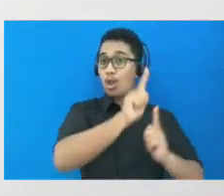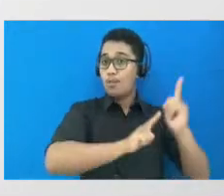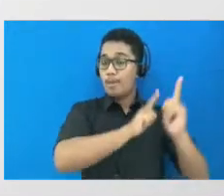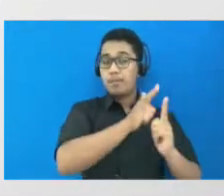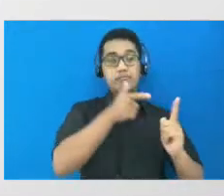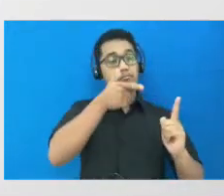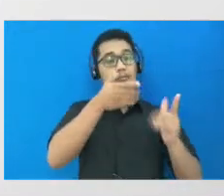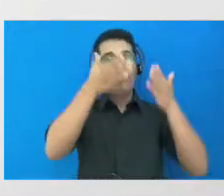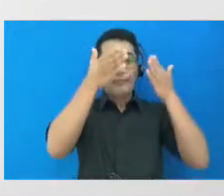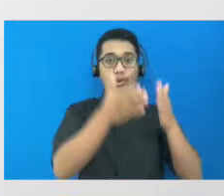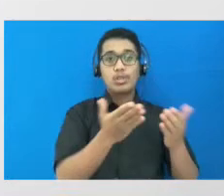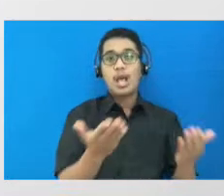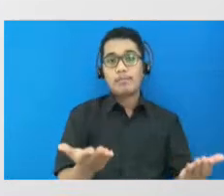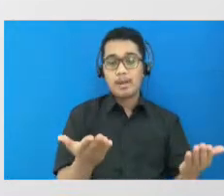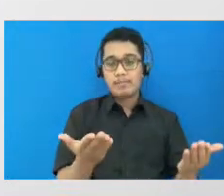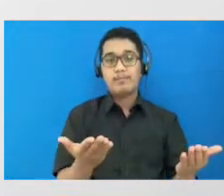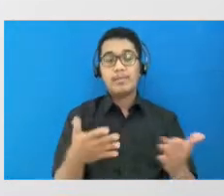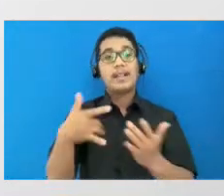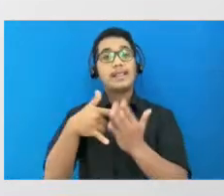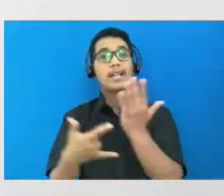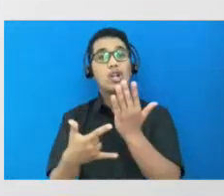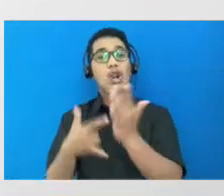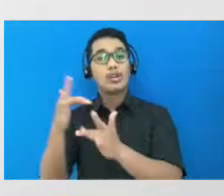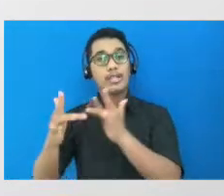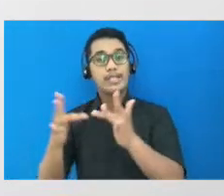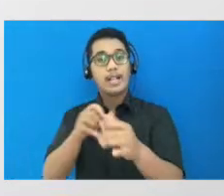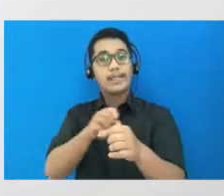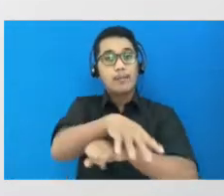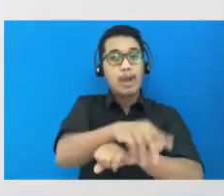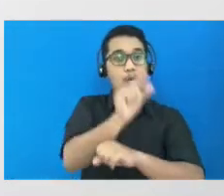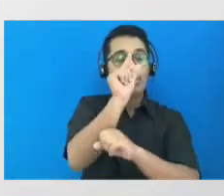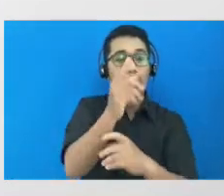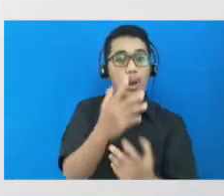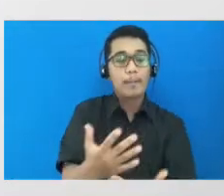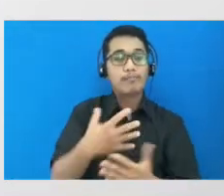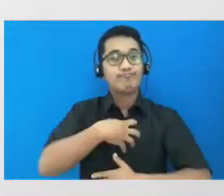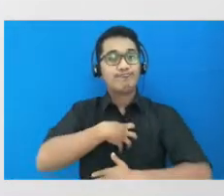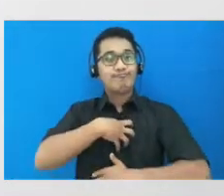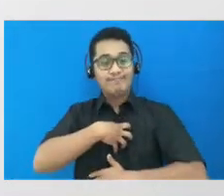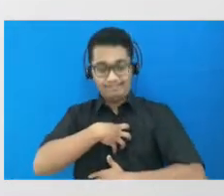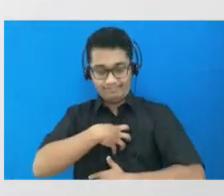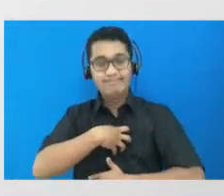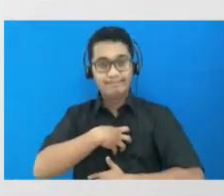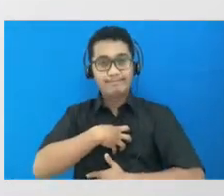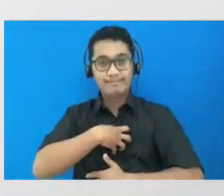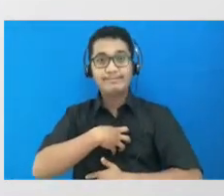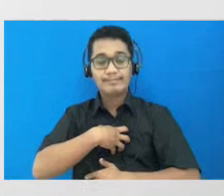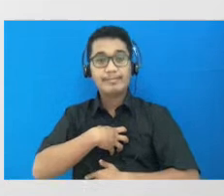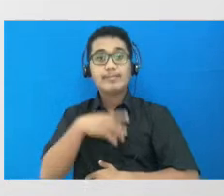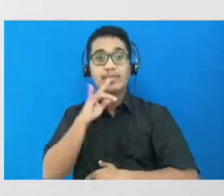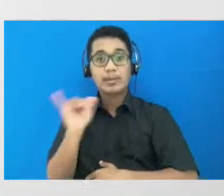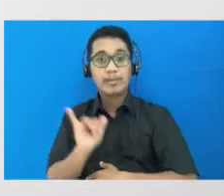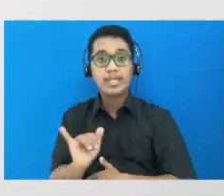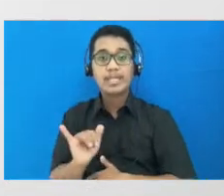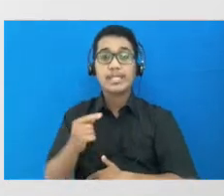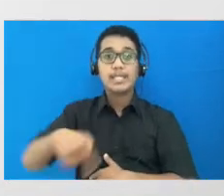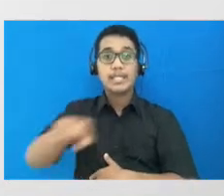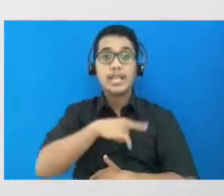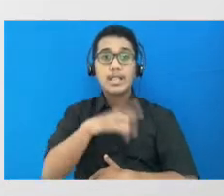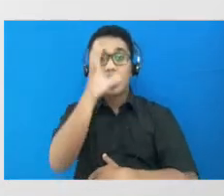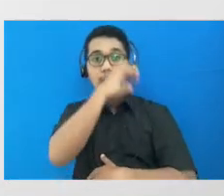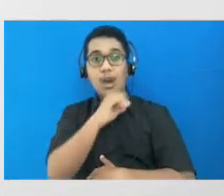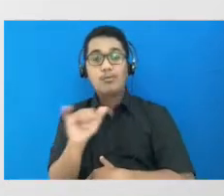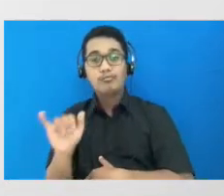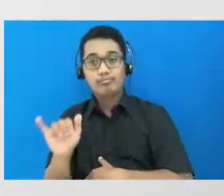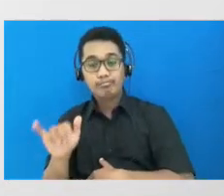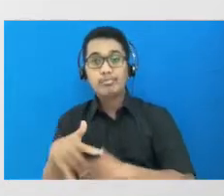akan berfokus pada dampak teknologi digital terhadap hak asasi manusia. Ini seperti kita tahu bersama ya, kalau